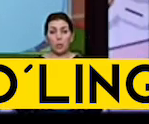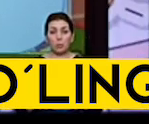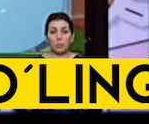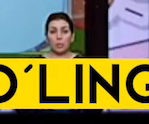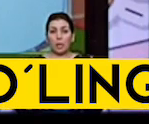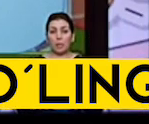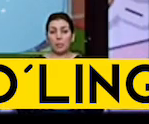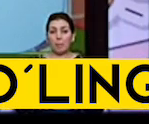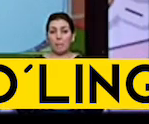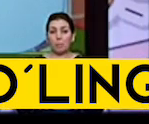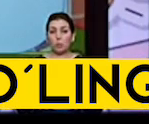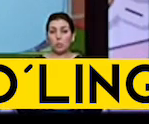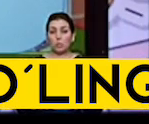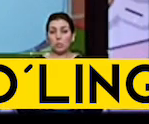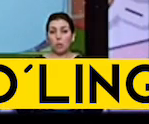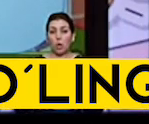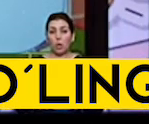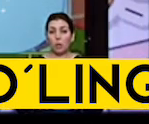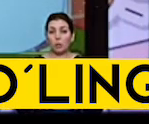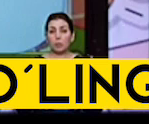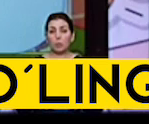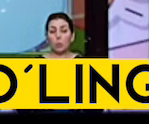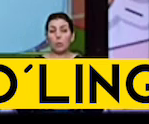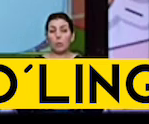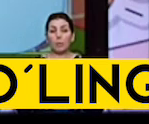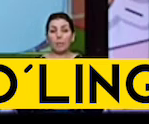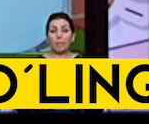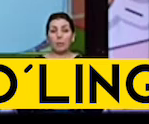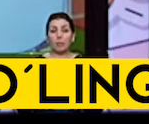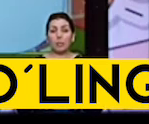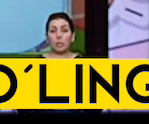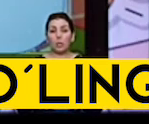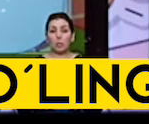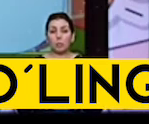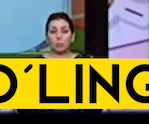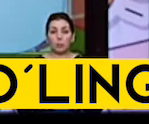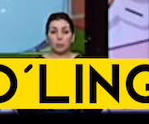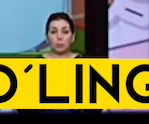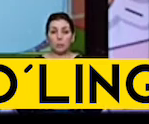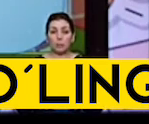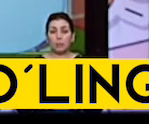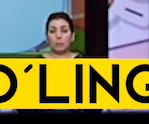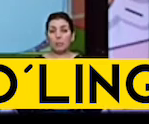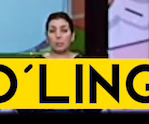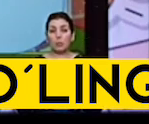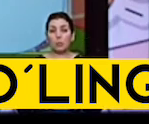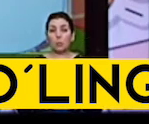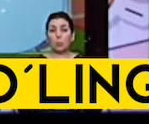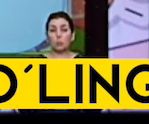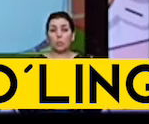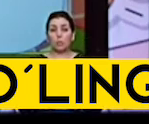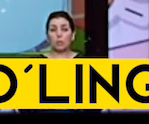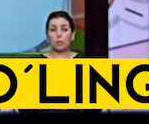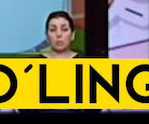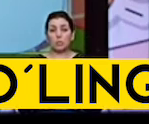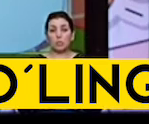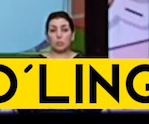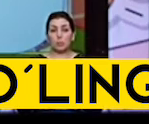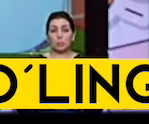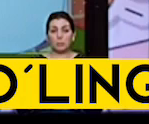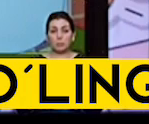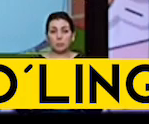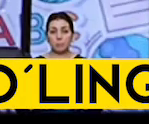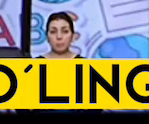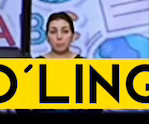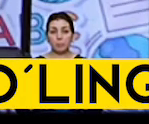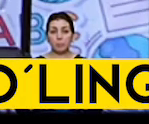doimgidek yangi mavzuni boshlashdan avval o'tilgan mavzularni takrorlab olamiz va berilgan mustaqil topshiriqni ham tekshirib